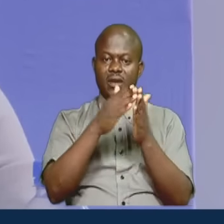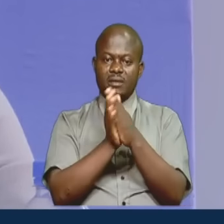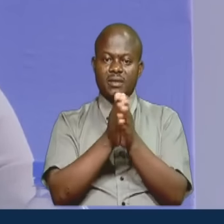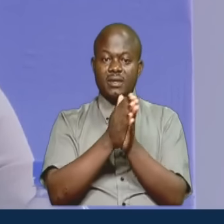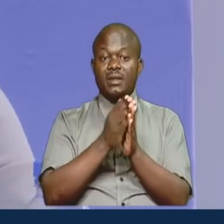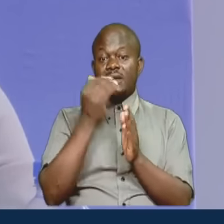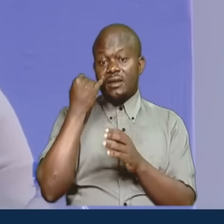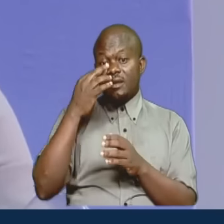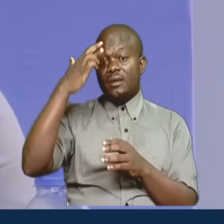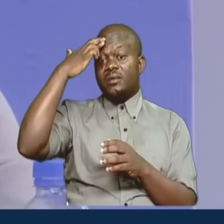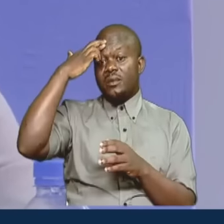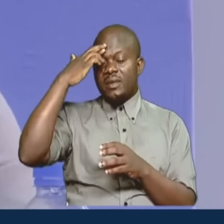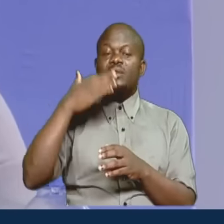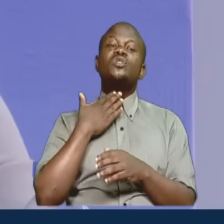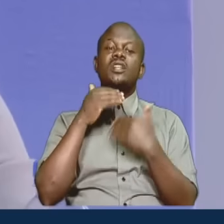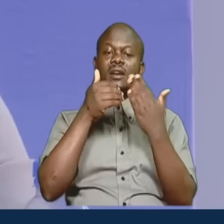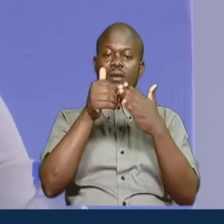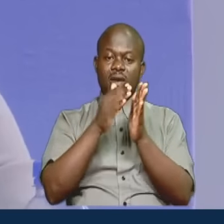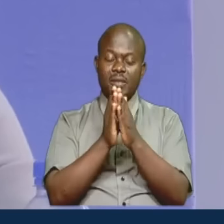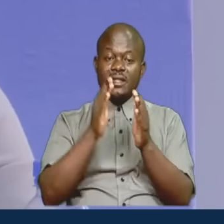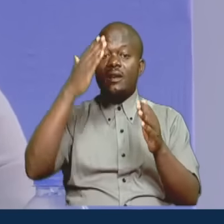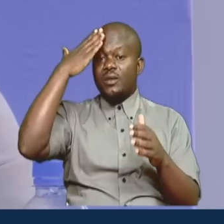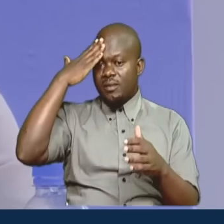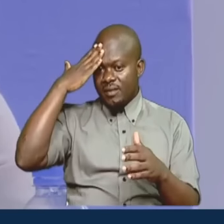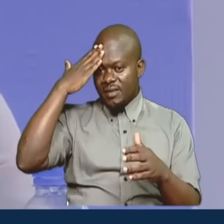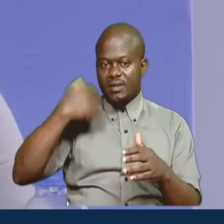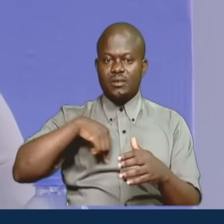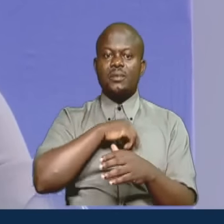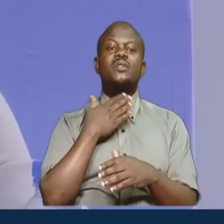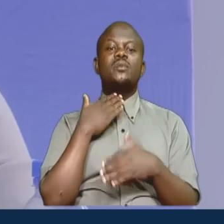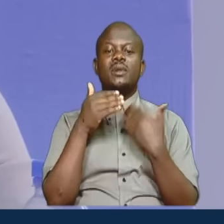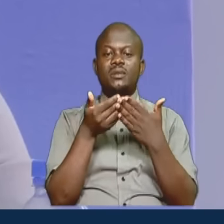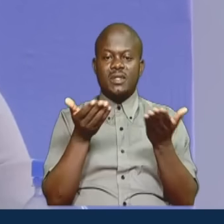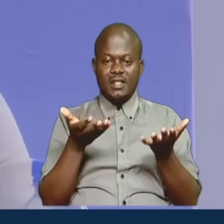tubivuga dushaka ko aya mateka amenyekana, tuba dushaka yuko